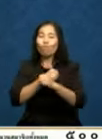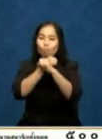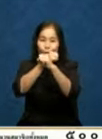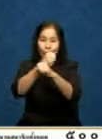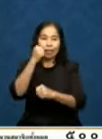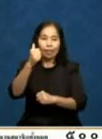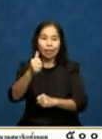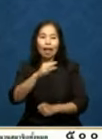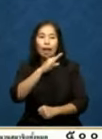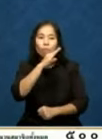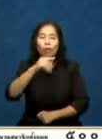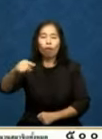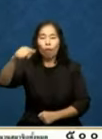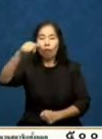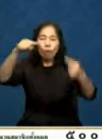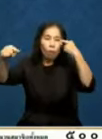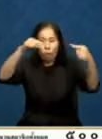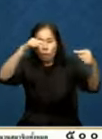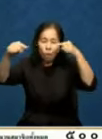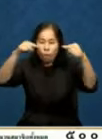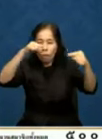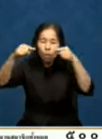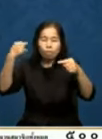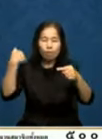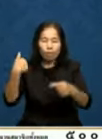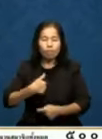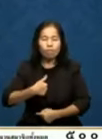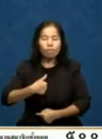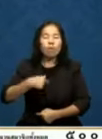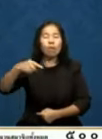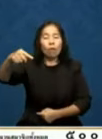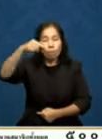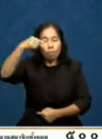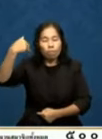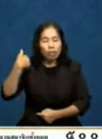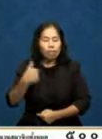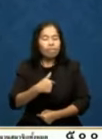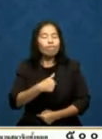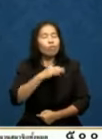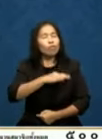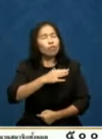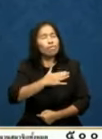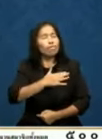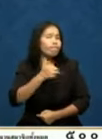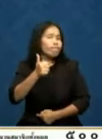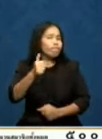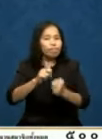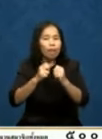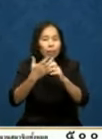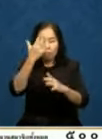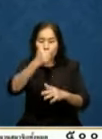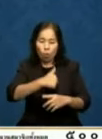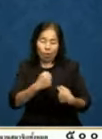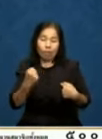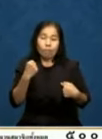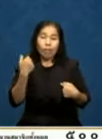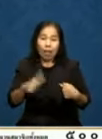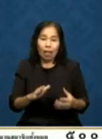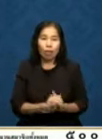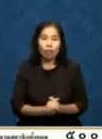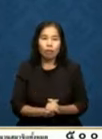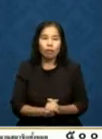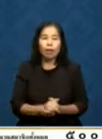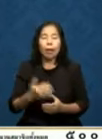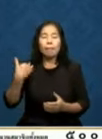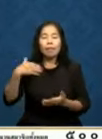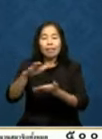อย่างเช่นการถูกวิพากษ์วิจารณ์อย่างรุนแรงหรือว่าการถูกบูลลี่ในสังคมเขาก็จะสามารถรับมือได้ค่ะสถาบันราชานุกูลนะคะก็เขียนบ